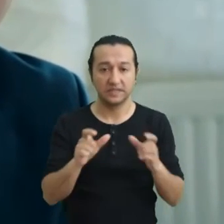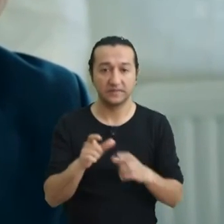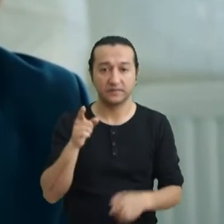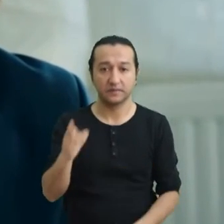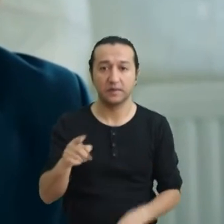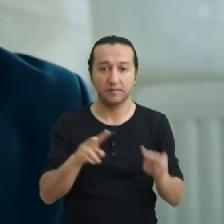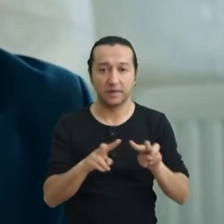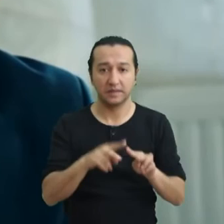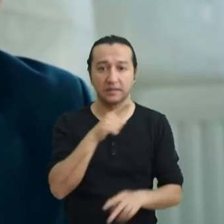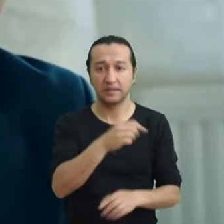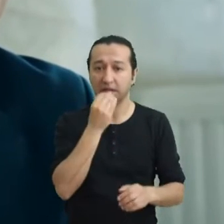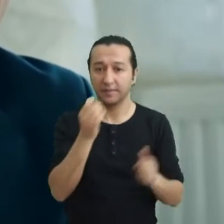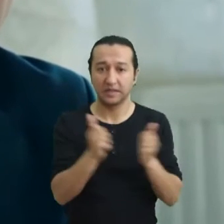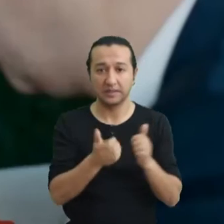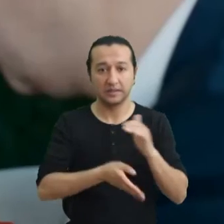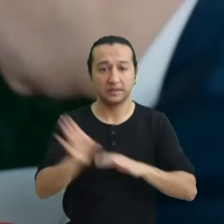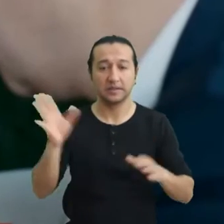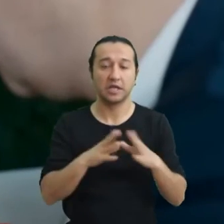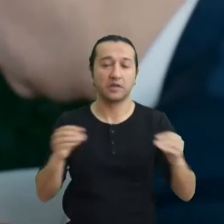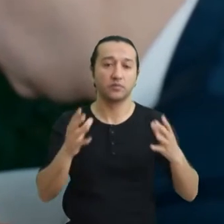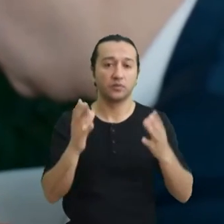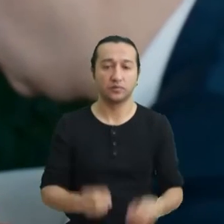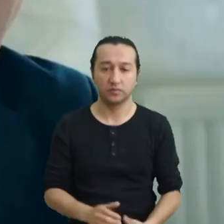Safiye, Martin'le yemeğe çıktığı günden beri kayıptı.